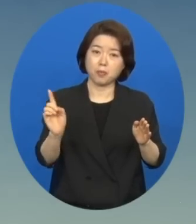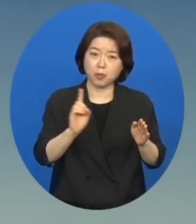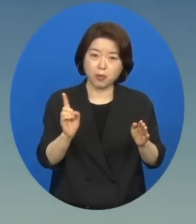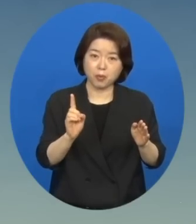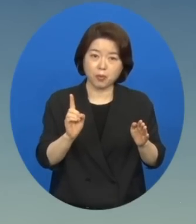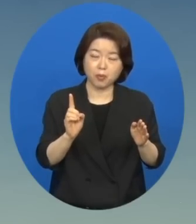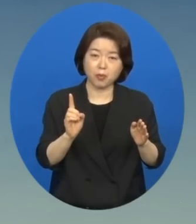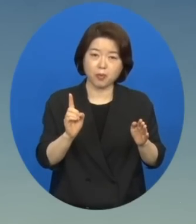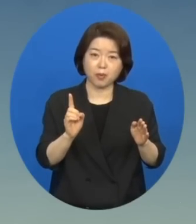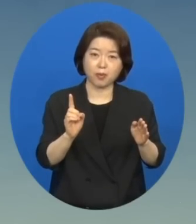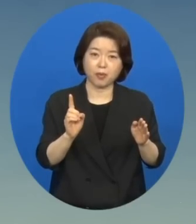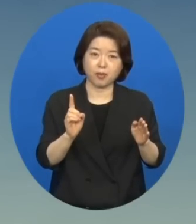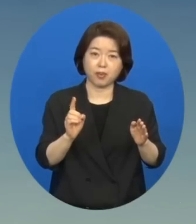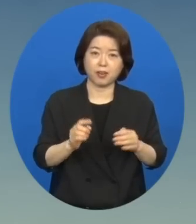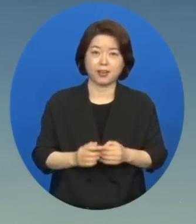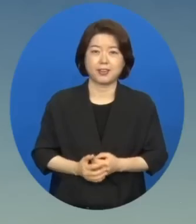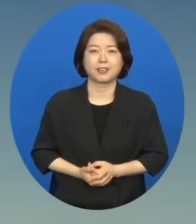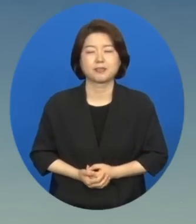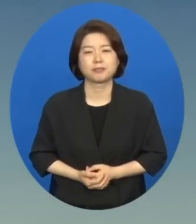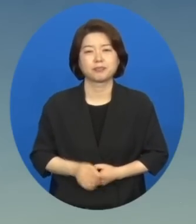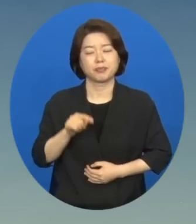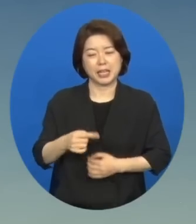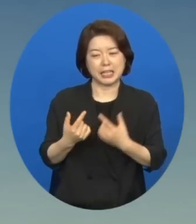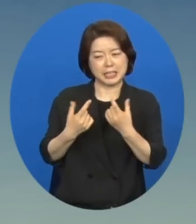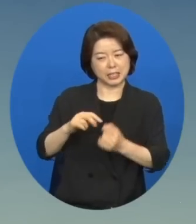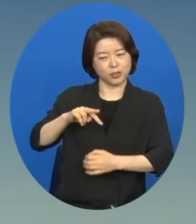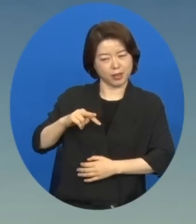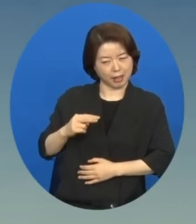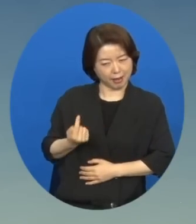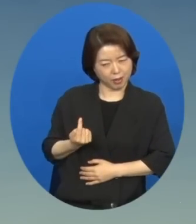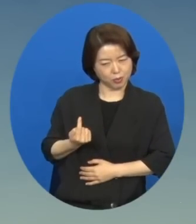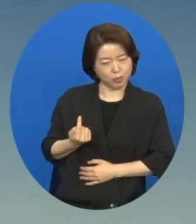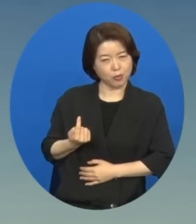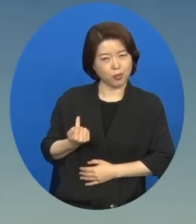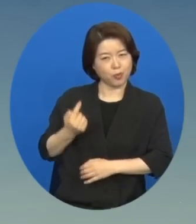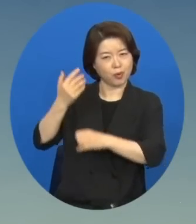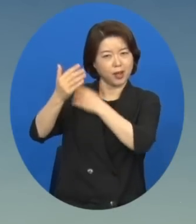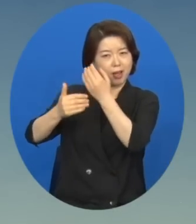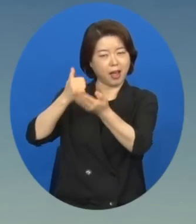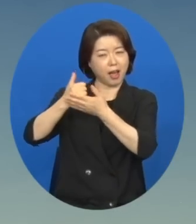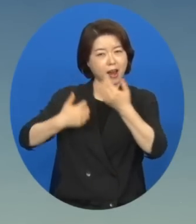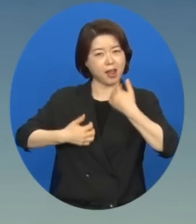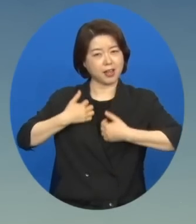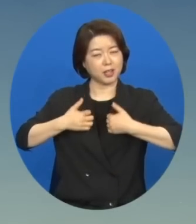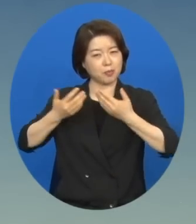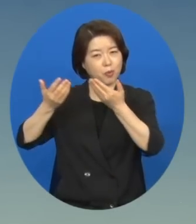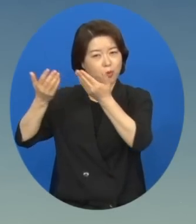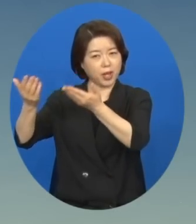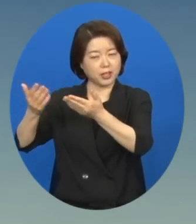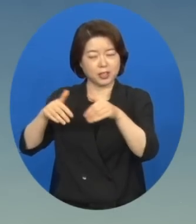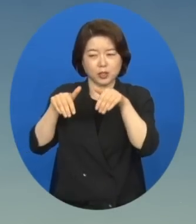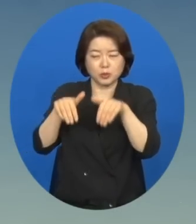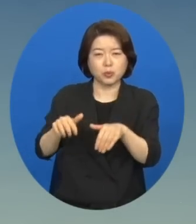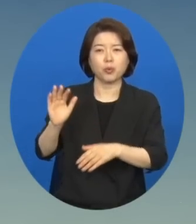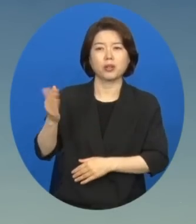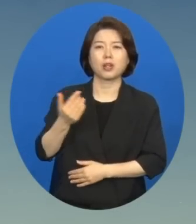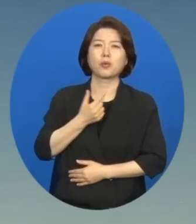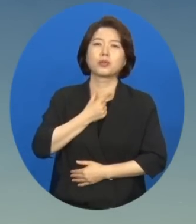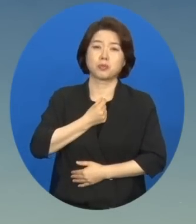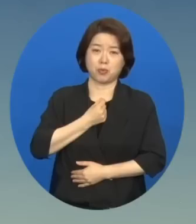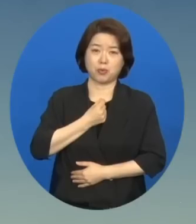마음이 있었냐면, 이런 나라도 하나님 기쁘게 해드리는 종이 되고 싶어.